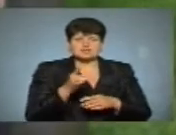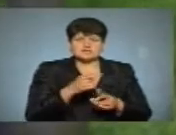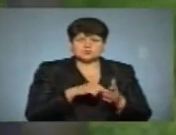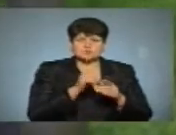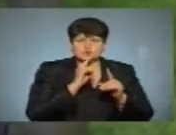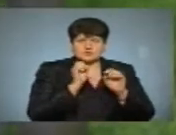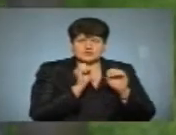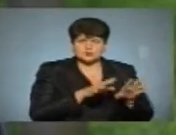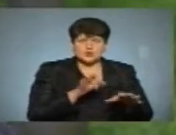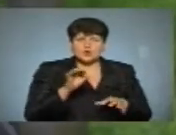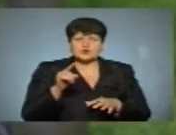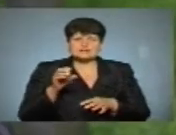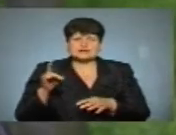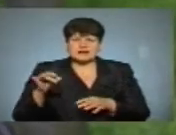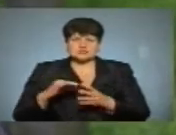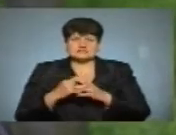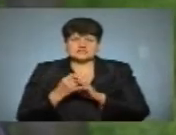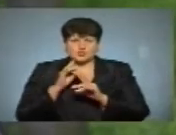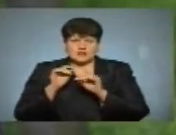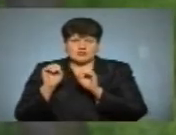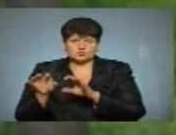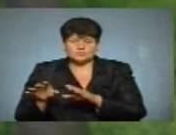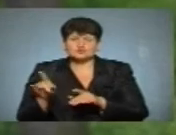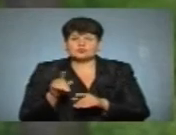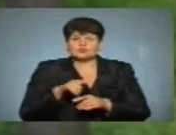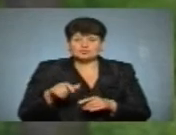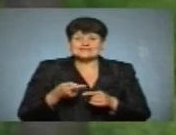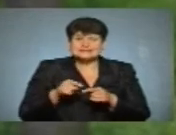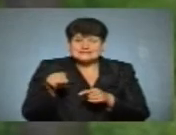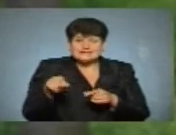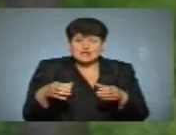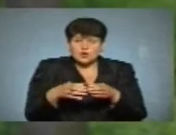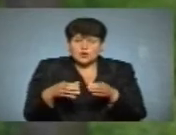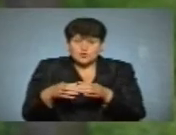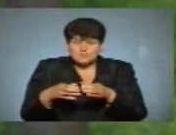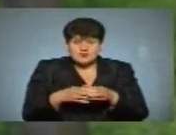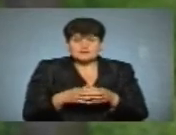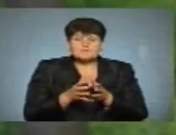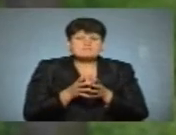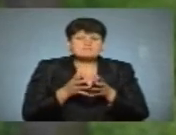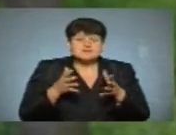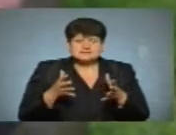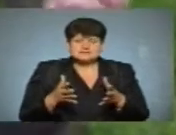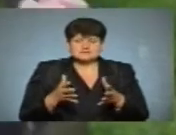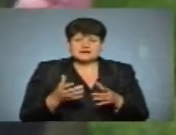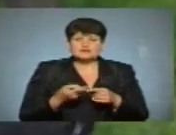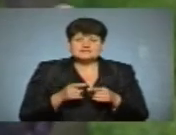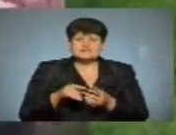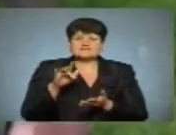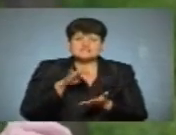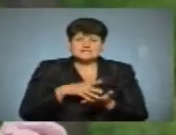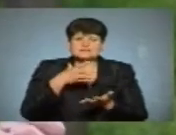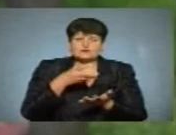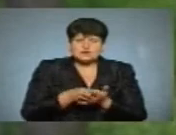раду, в Озерянську сільську раду, щоб мешканці цих громад максимум, куди мали їхати, це в центр